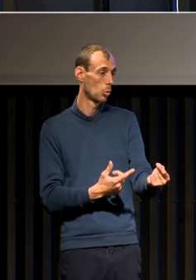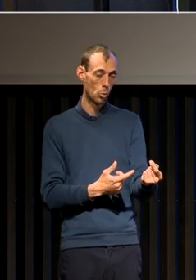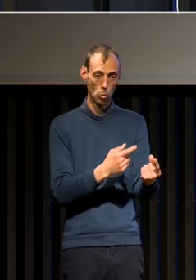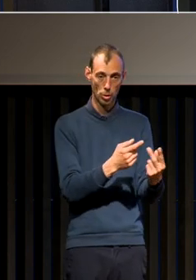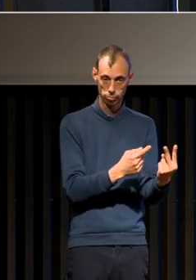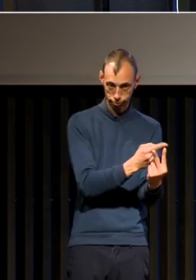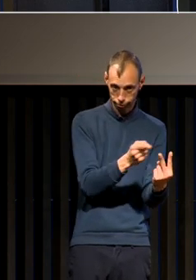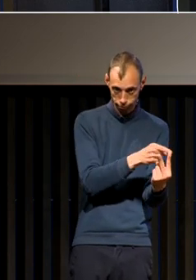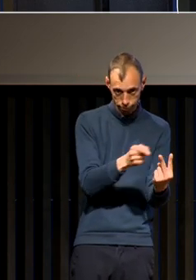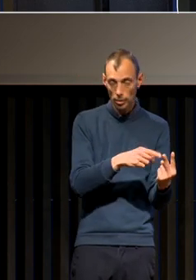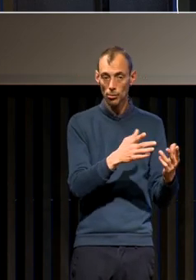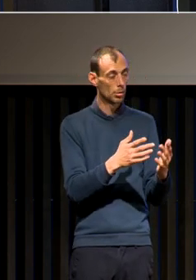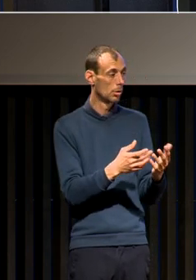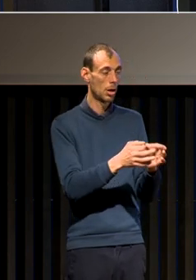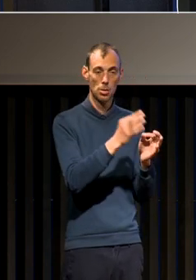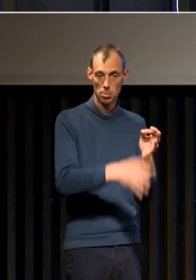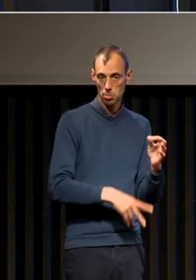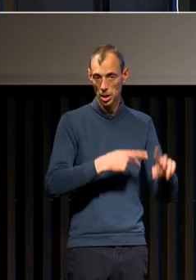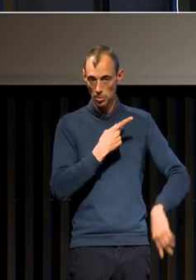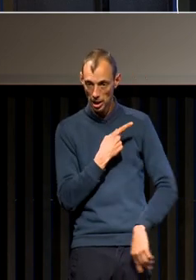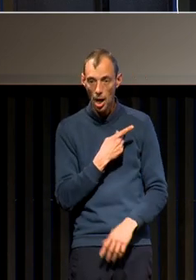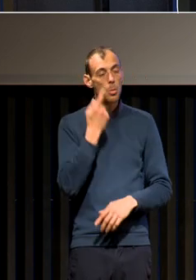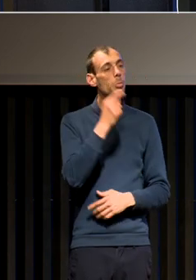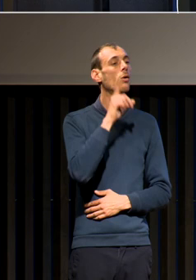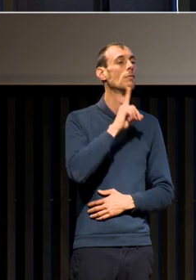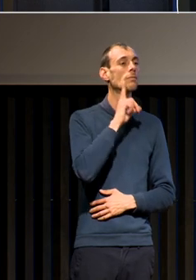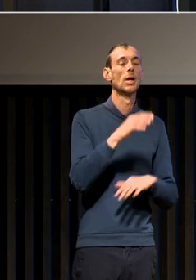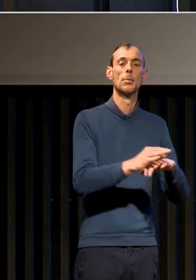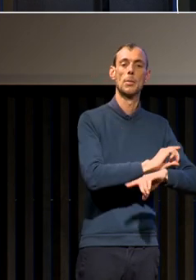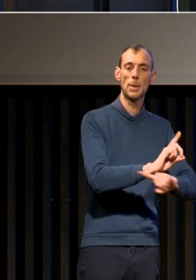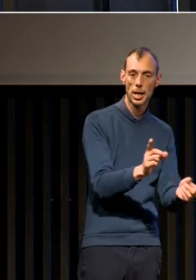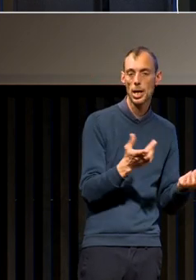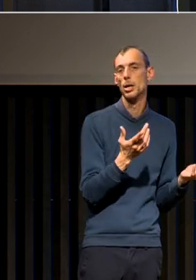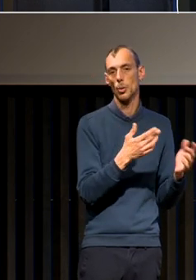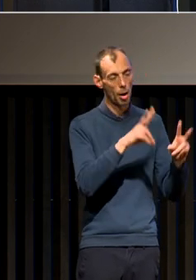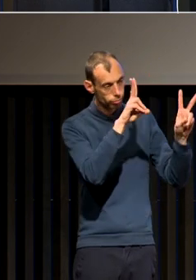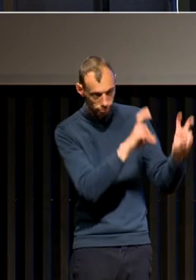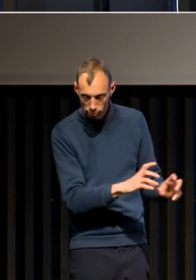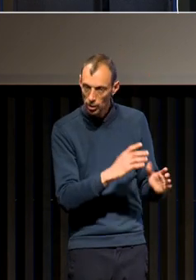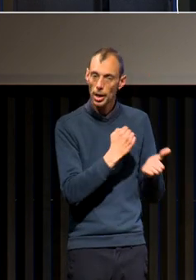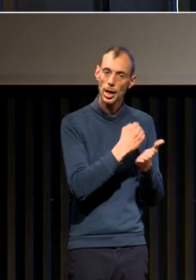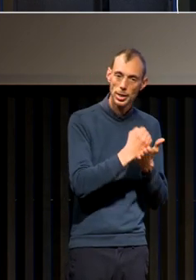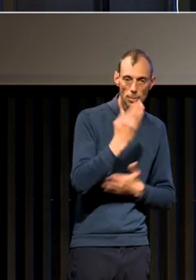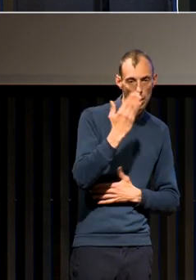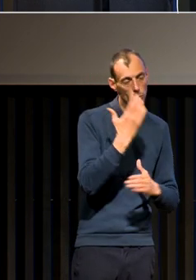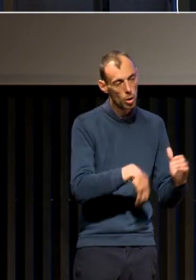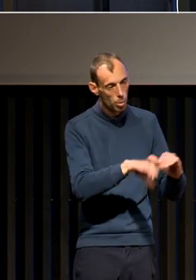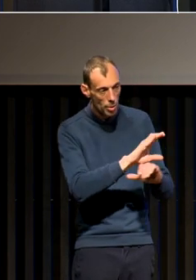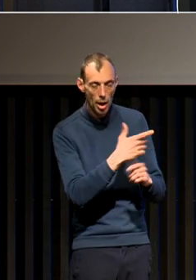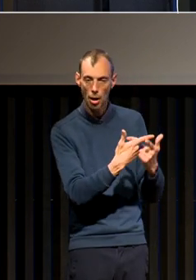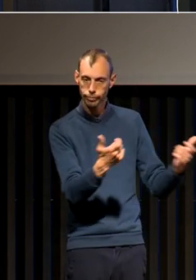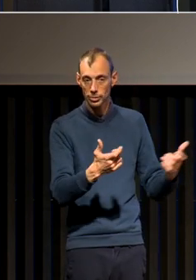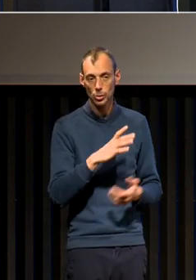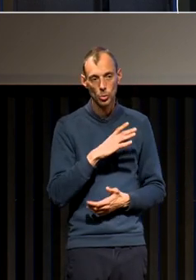non mariée. On leur prescrit les examens complémentaires nécessaires, on leur délivre les informations. Enfin, il y a beaucoup de choses,